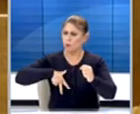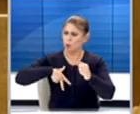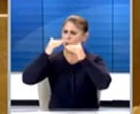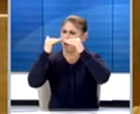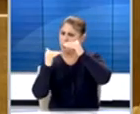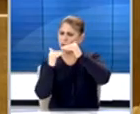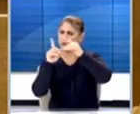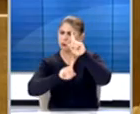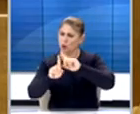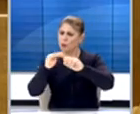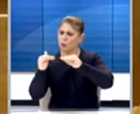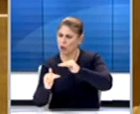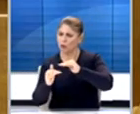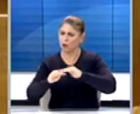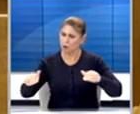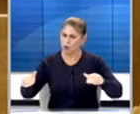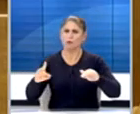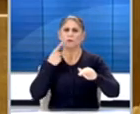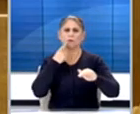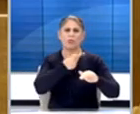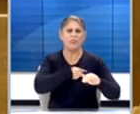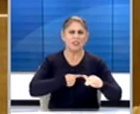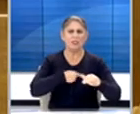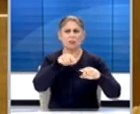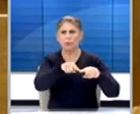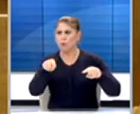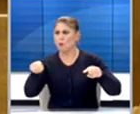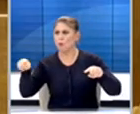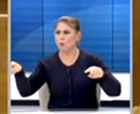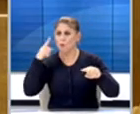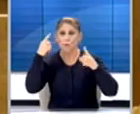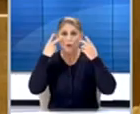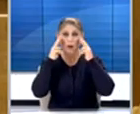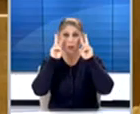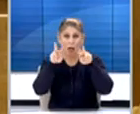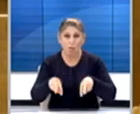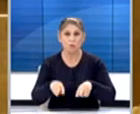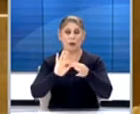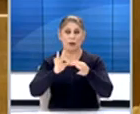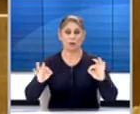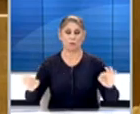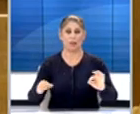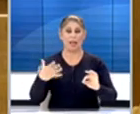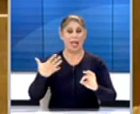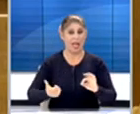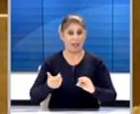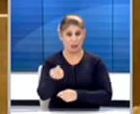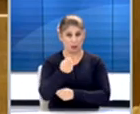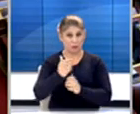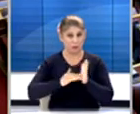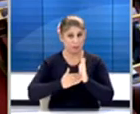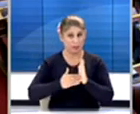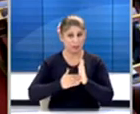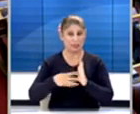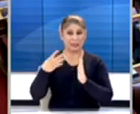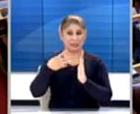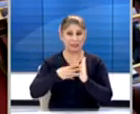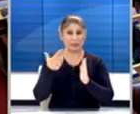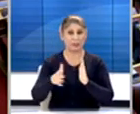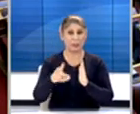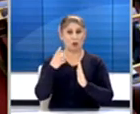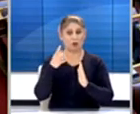επίπεδο. Έχει ή δεν έχει πυροσβεστική 3.500 κενά? Τι βήματα έχετε κάνει? Την ίδια στιγμή